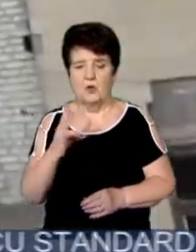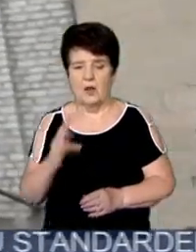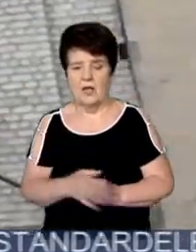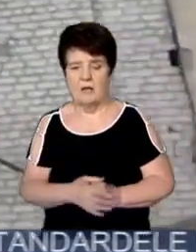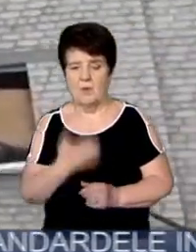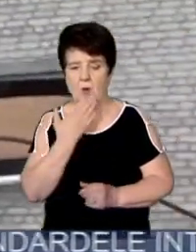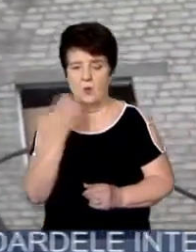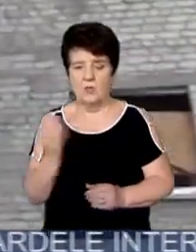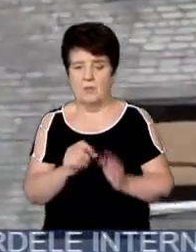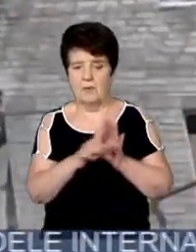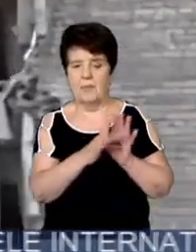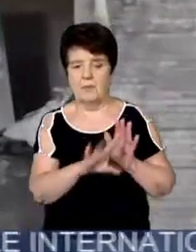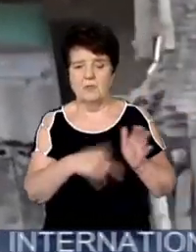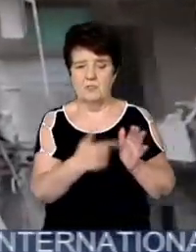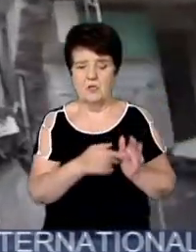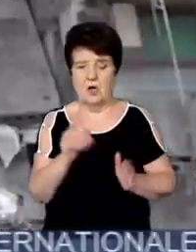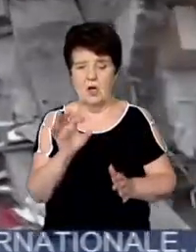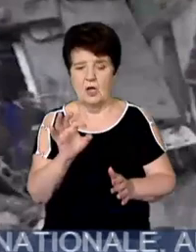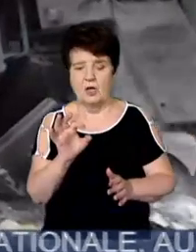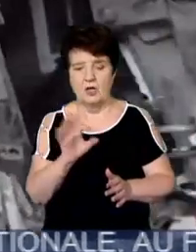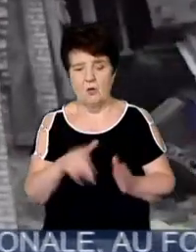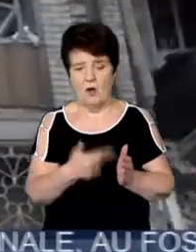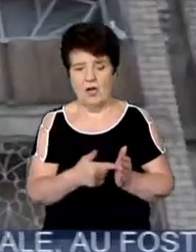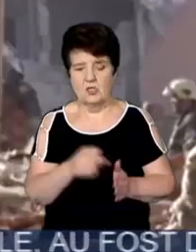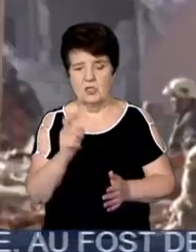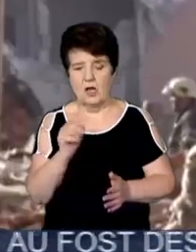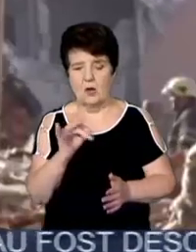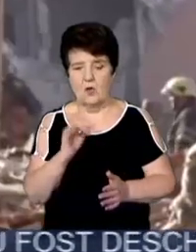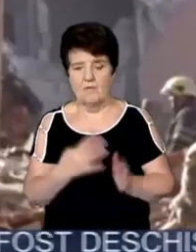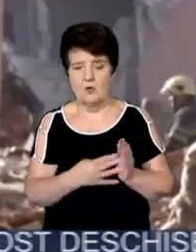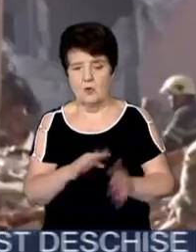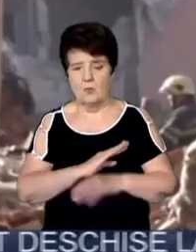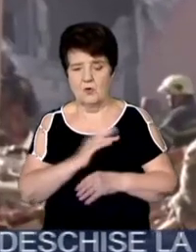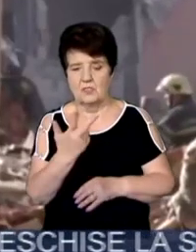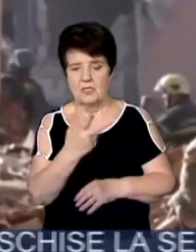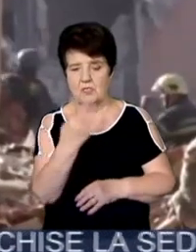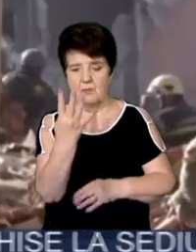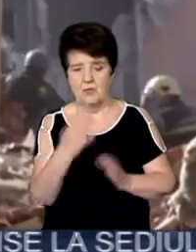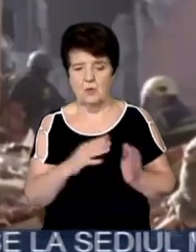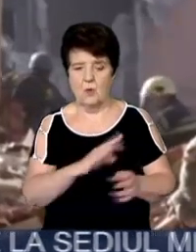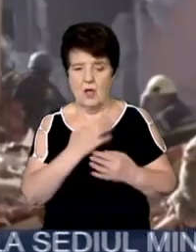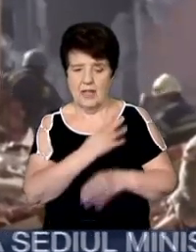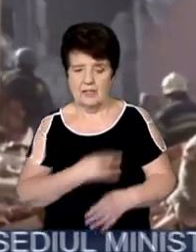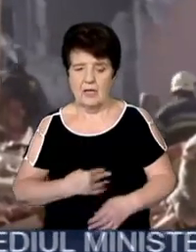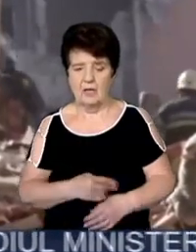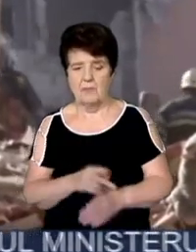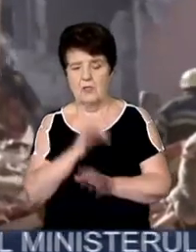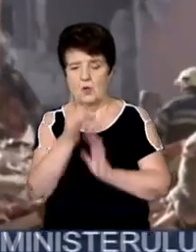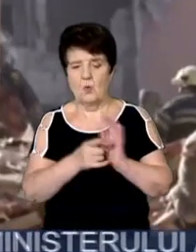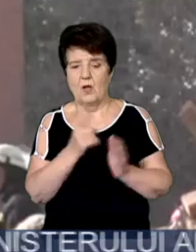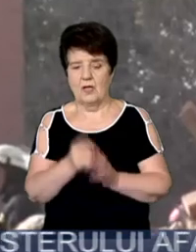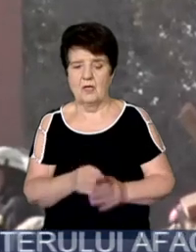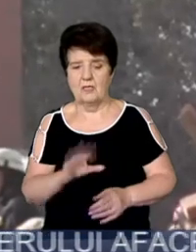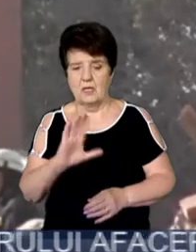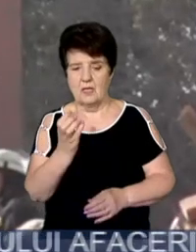Ultimele bombardamente asupra orașului Harkov s-au soldat cu peste 9 morți și 34 de răniți. Un atac cu rachete produs în seara zilei